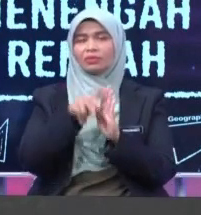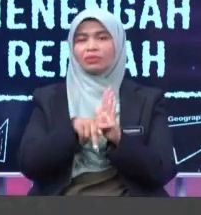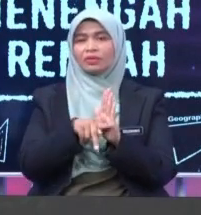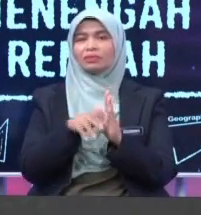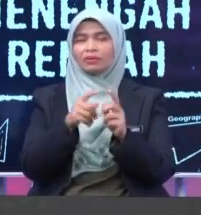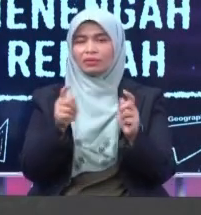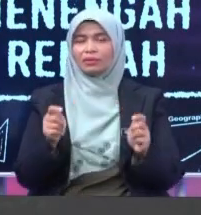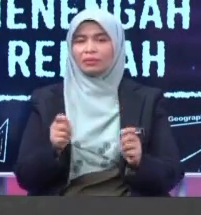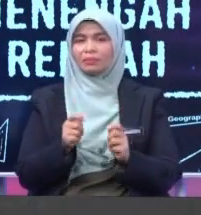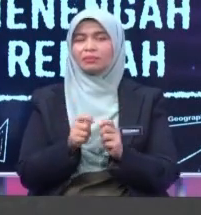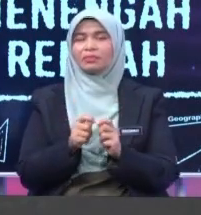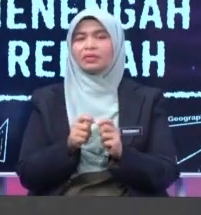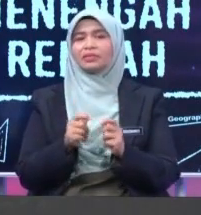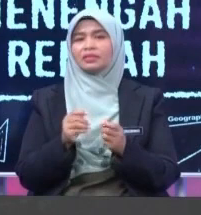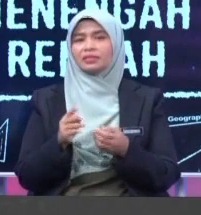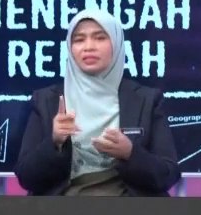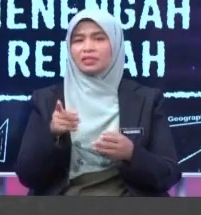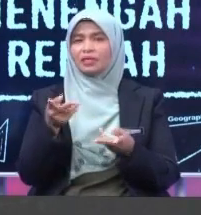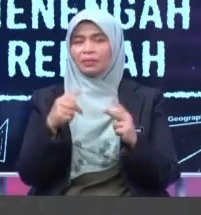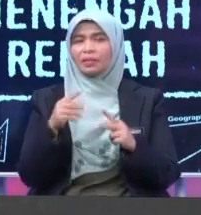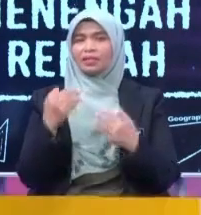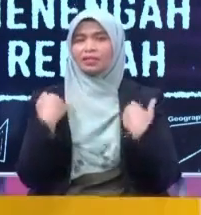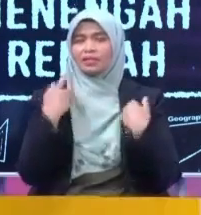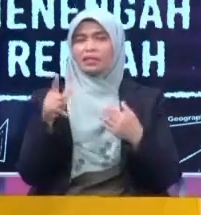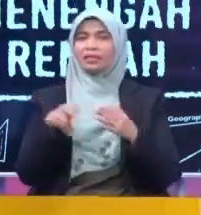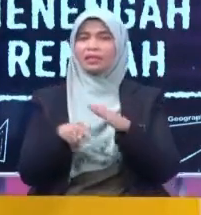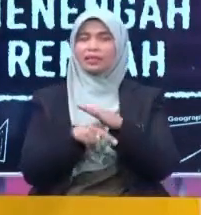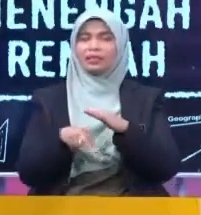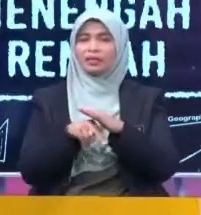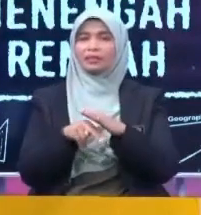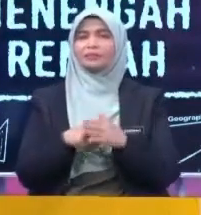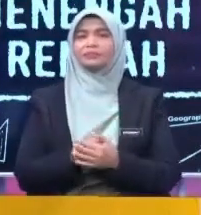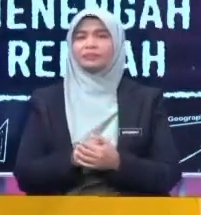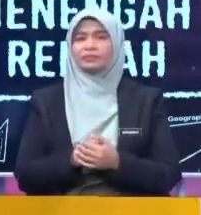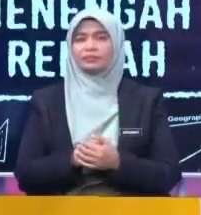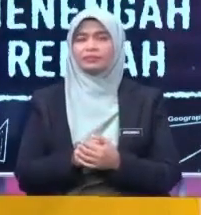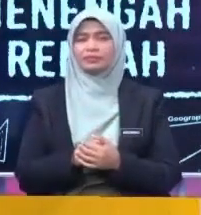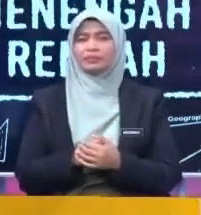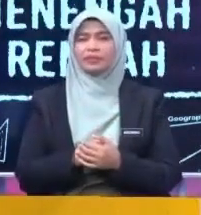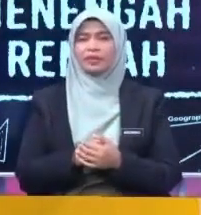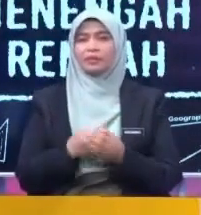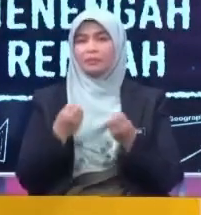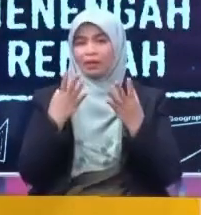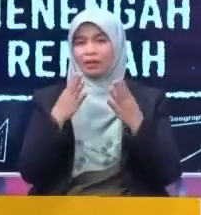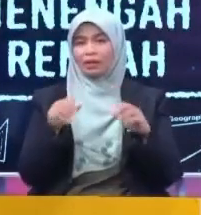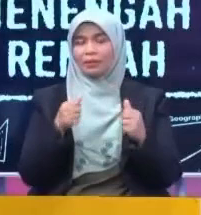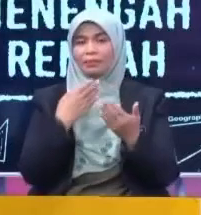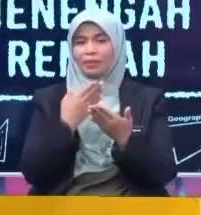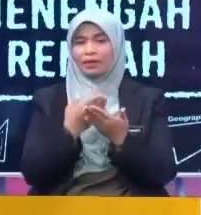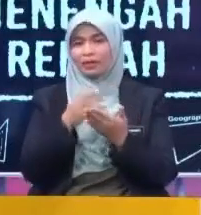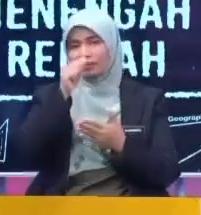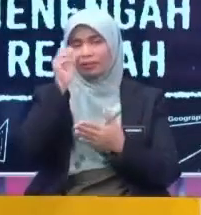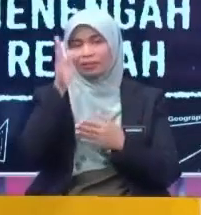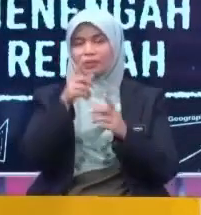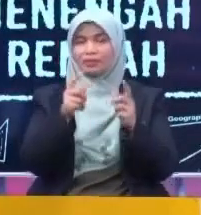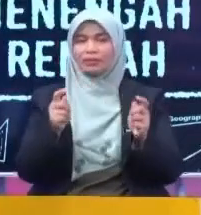ialah neraka Hawiyah. Ya, sadaqallah azim. Terima kasih Saiful. Allah dah terangkan yang banyak amal baiknya Allah akan tempatkan kita